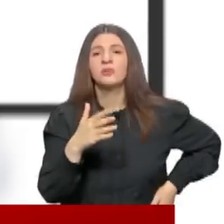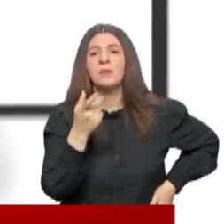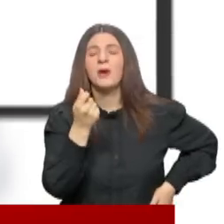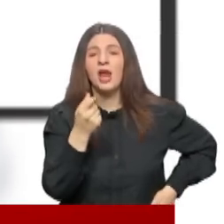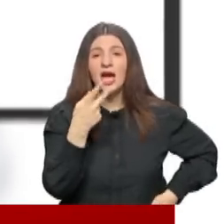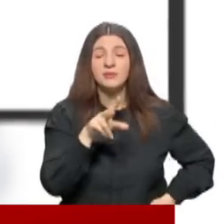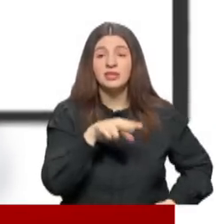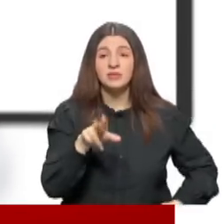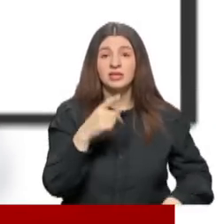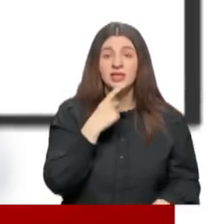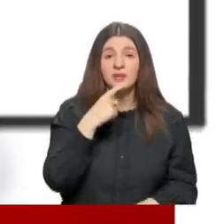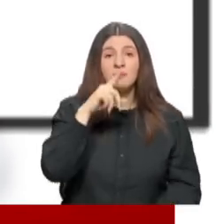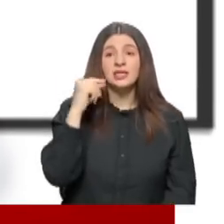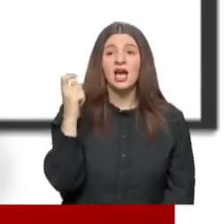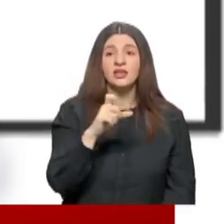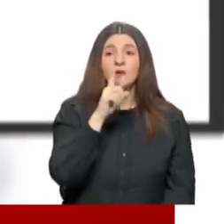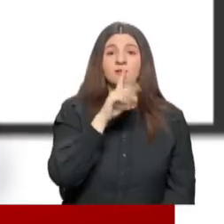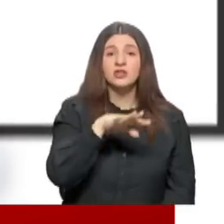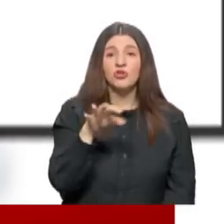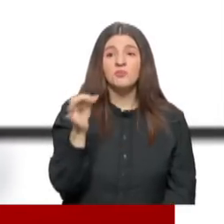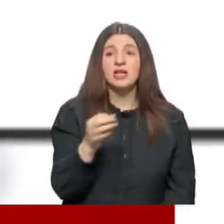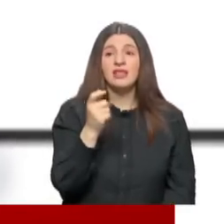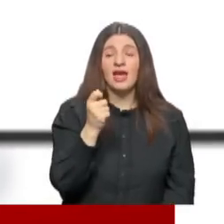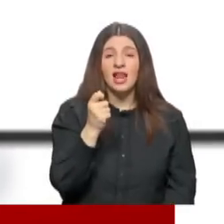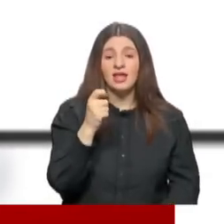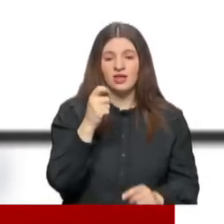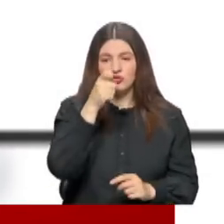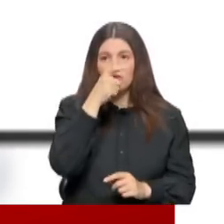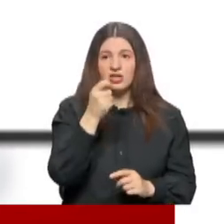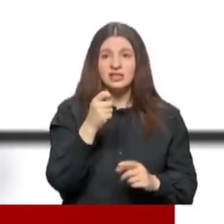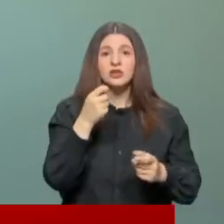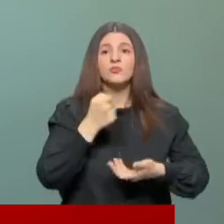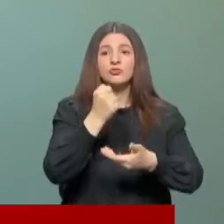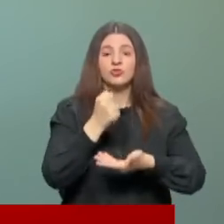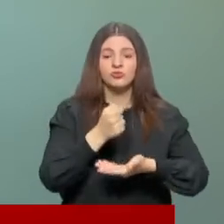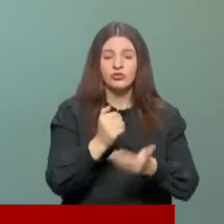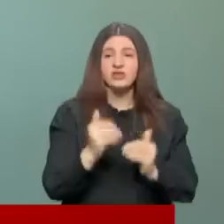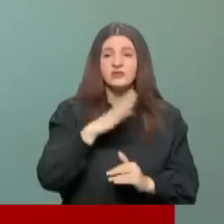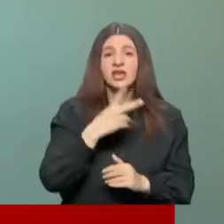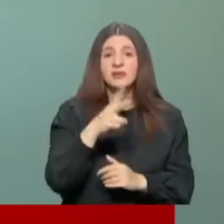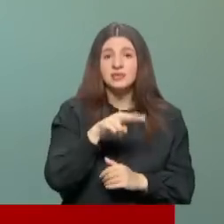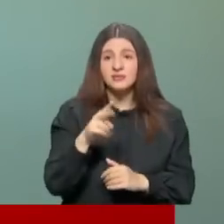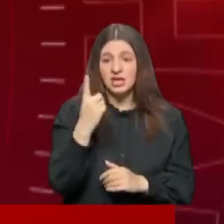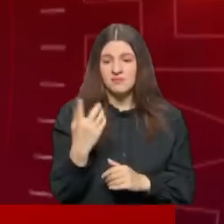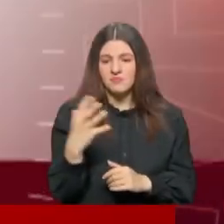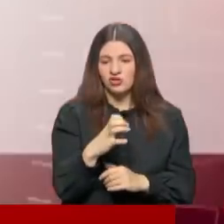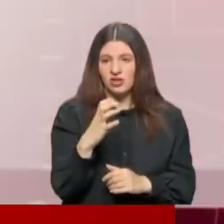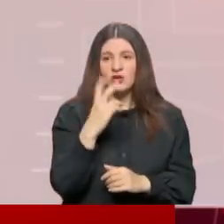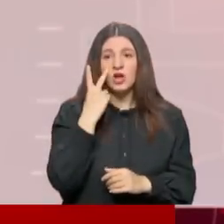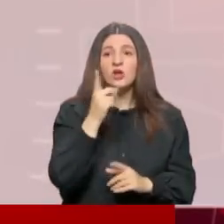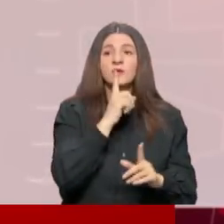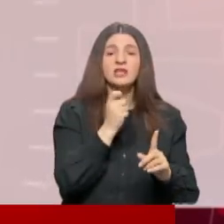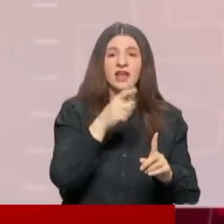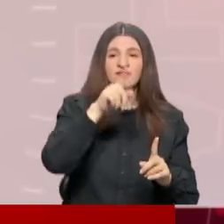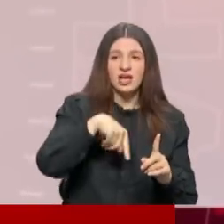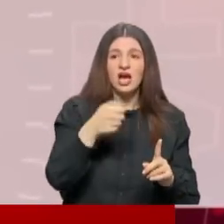para. 2022 yılın Mayıs ayında 144 milyar TL bütçe fazlası verilmiştir. 2022 yılının ilk 5 ayında her 100